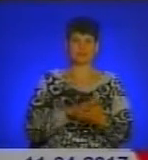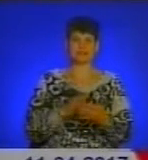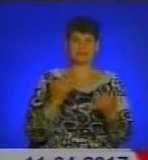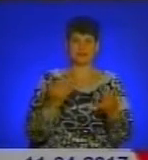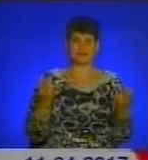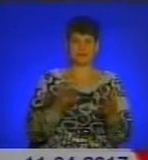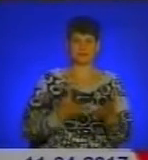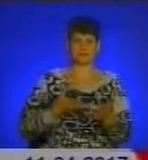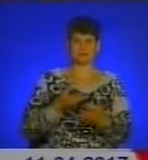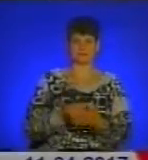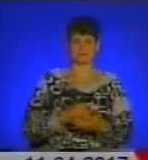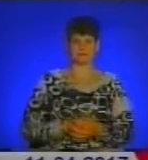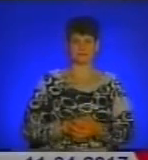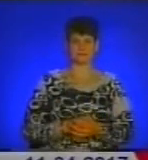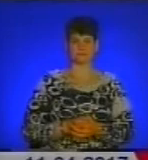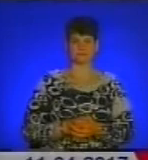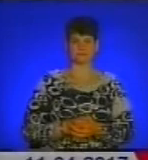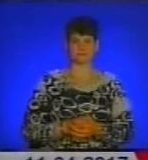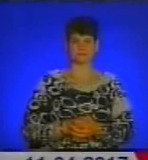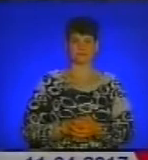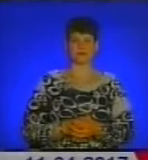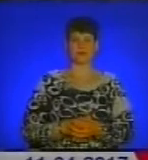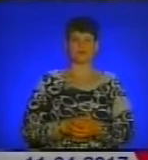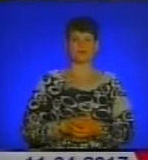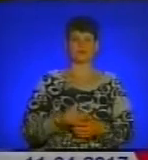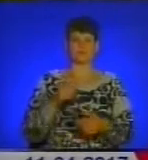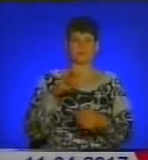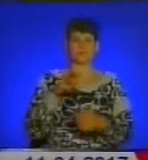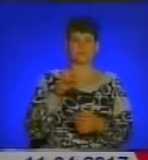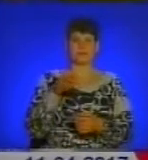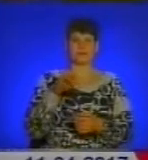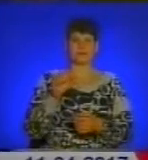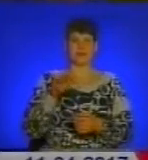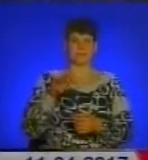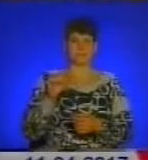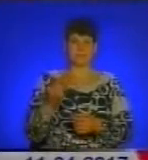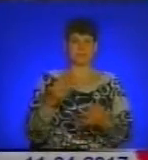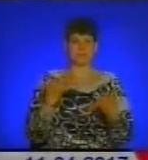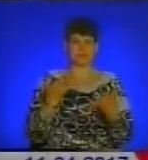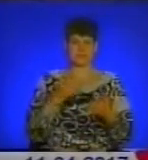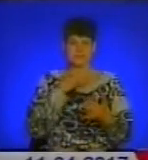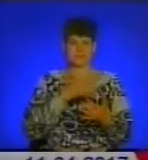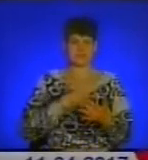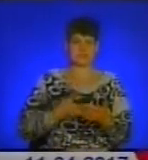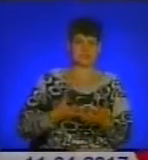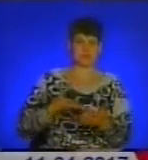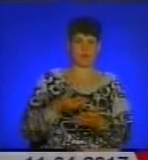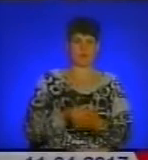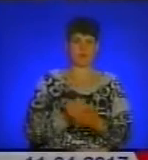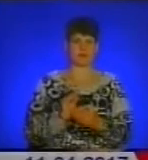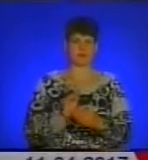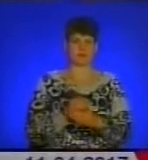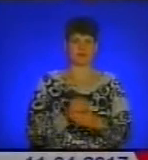тепер доводиться платити. Колись не оплачувала того метаміна, зараз мені сказали доплатити